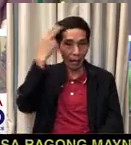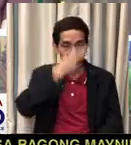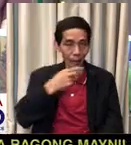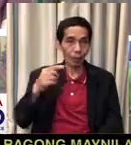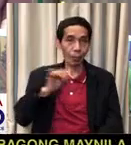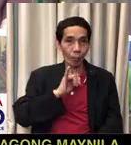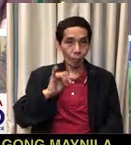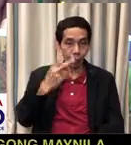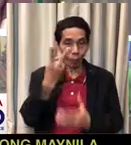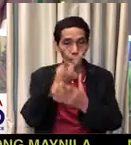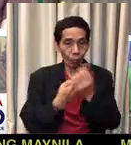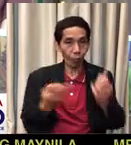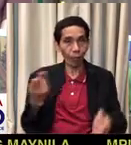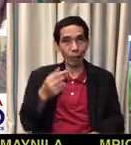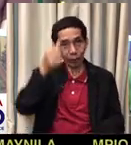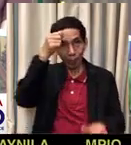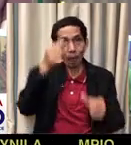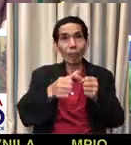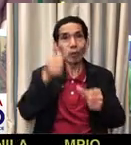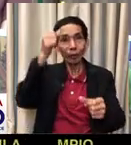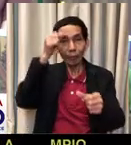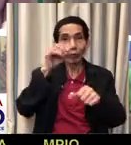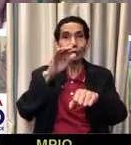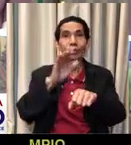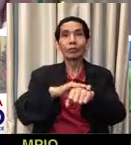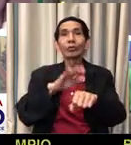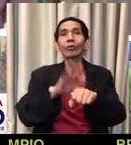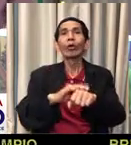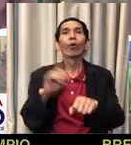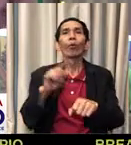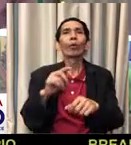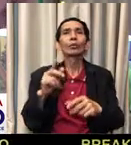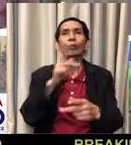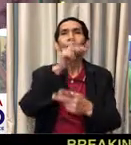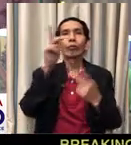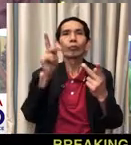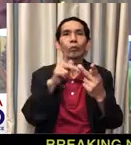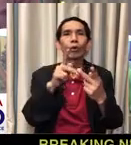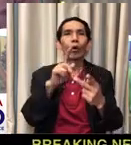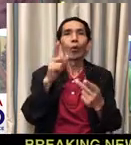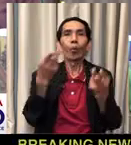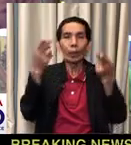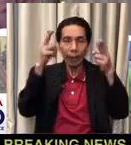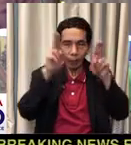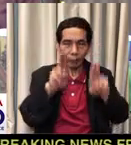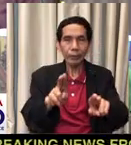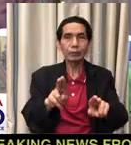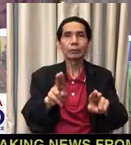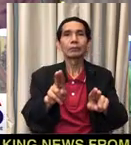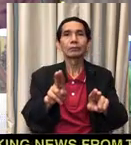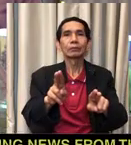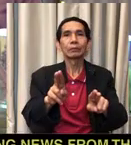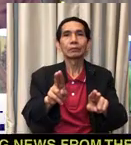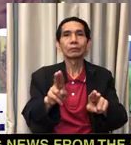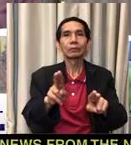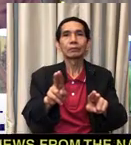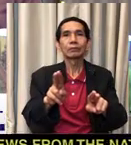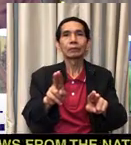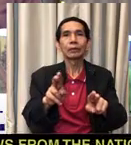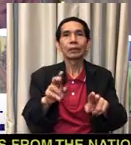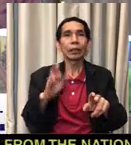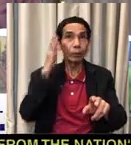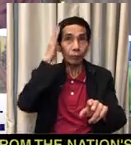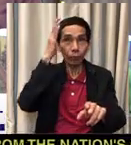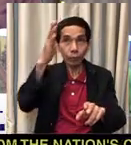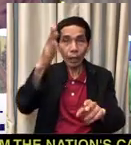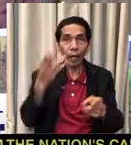kami paalala. Oh, di ba, anong purpose ito? Ano nangyayari at